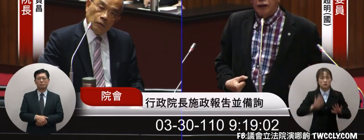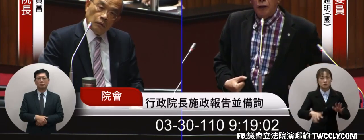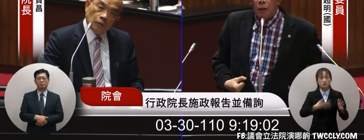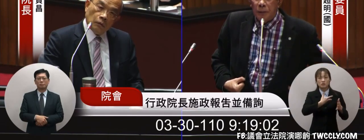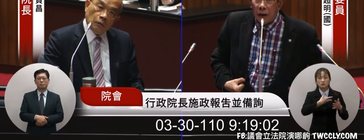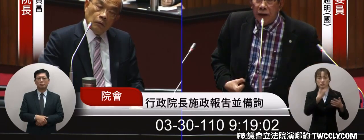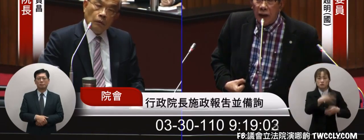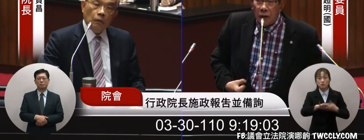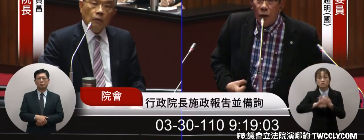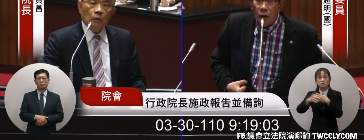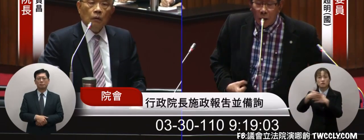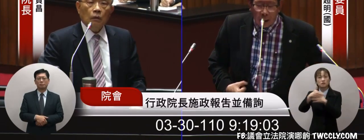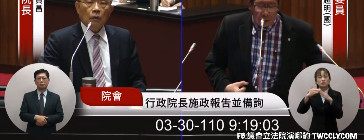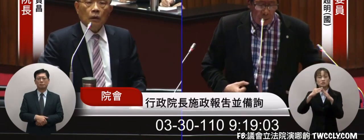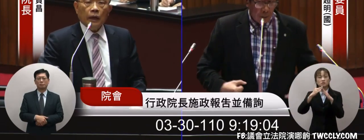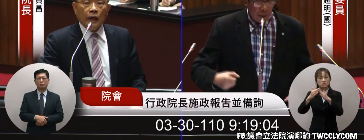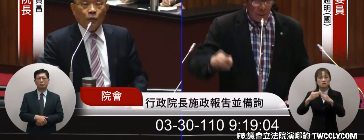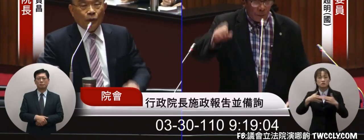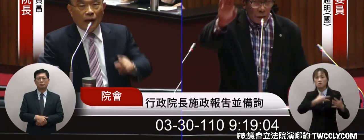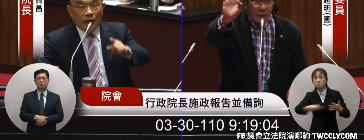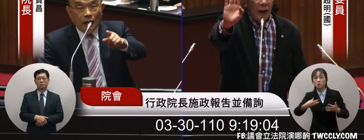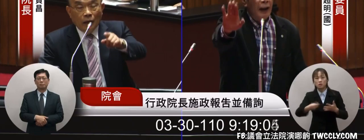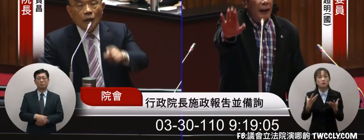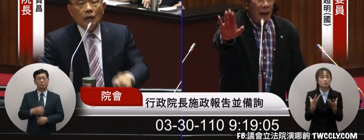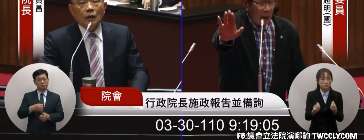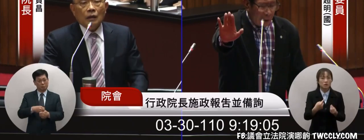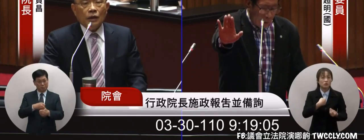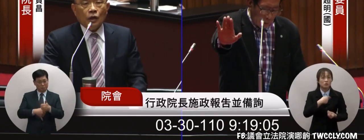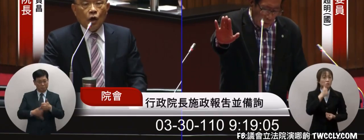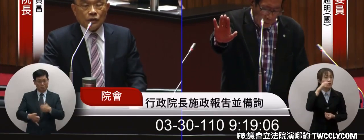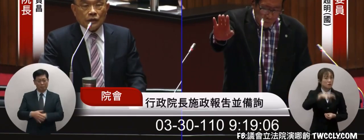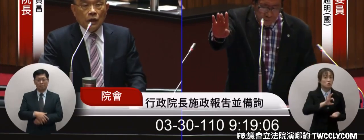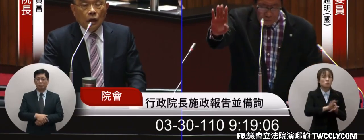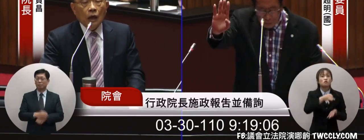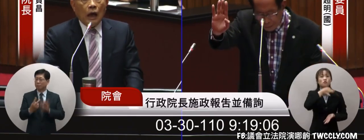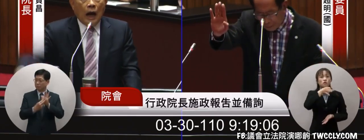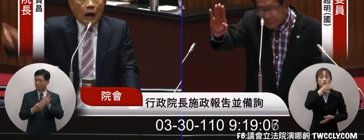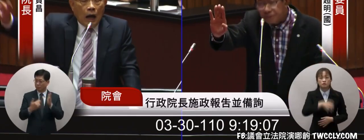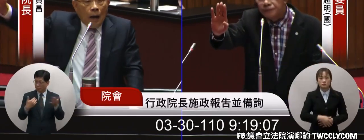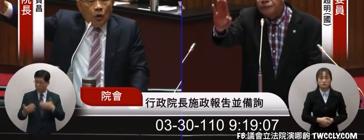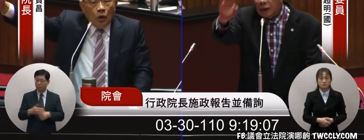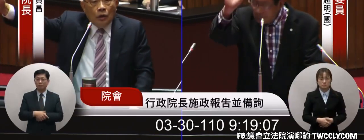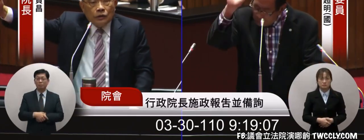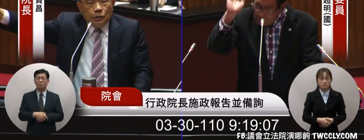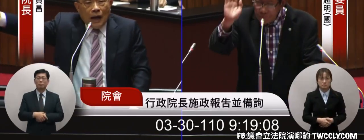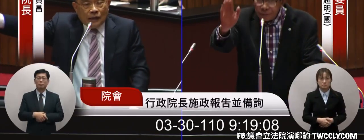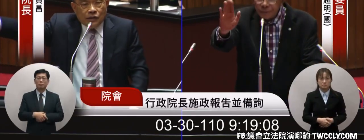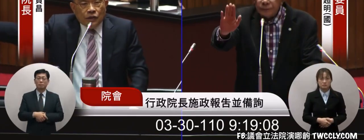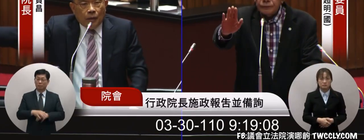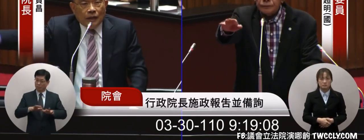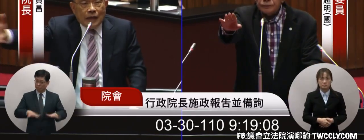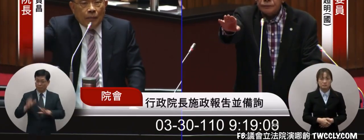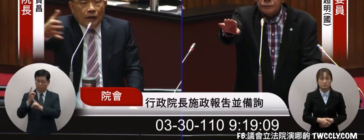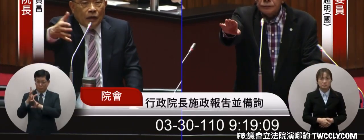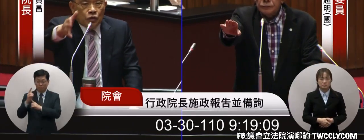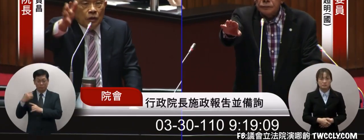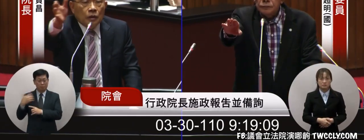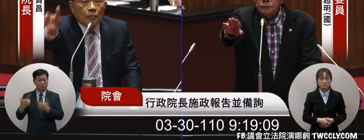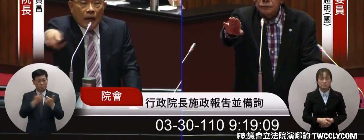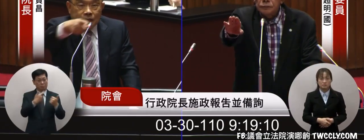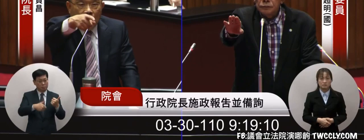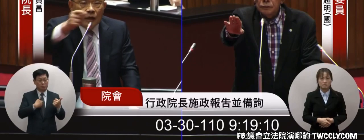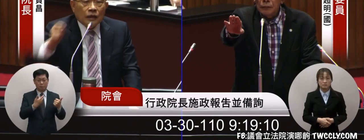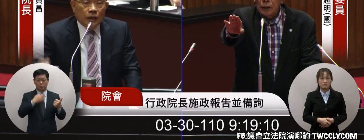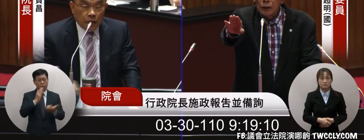我覺得我苗栗線夠用委員你說清楚阿不現在新職要送給外縣市